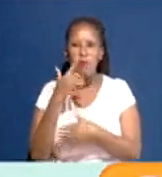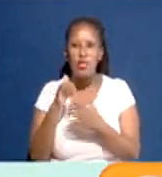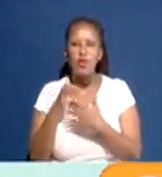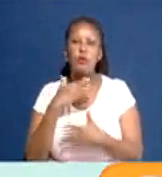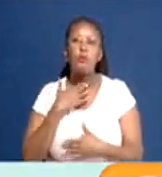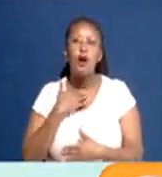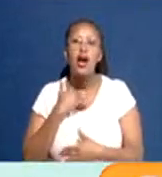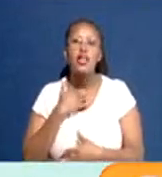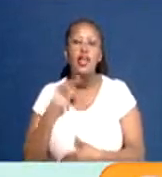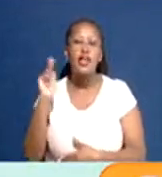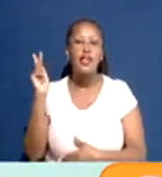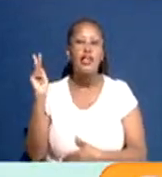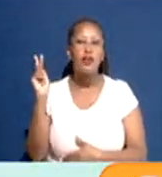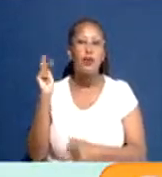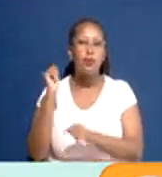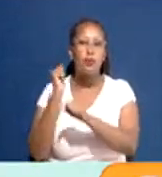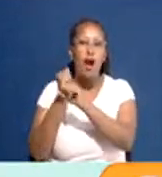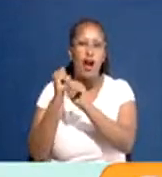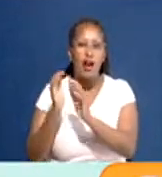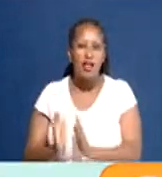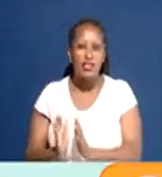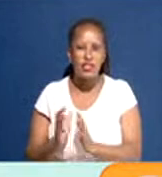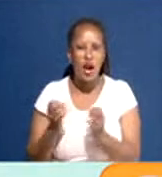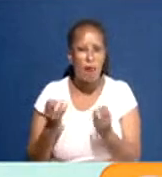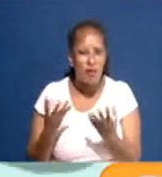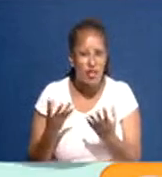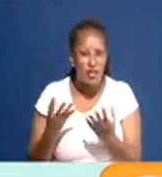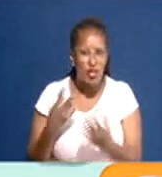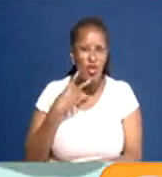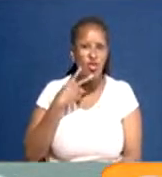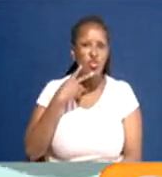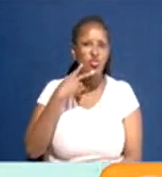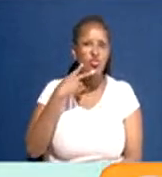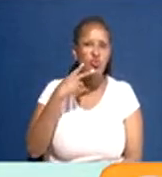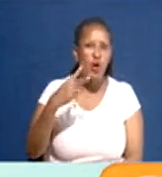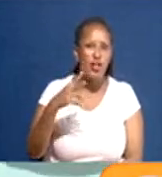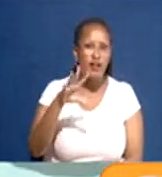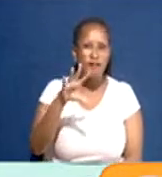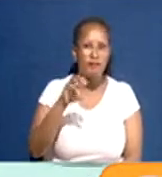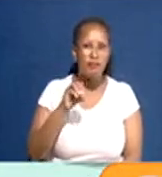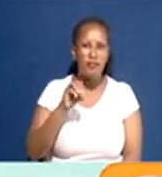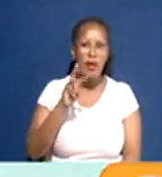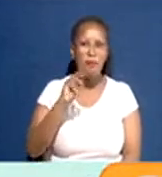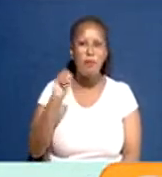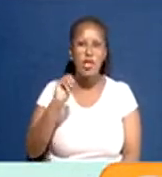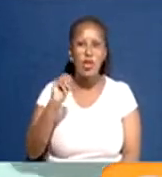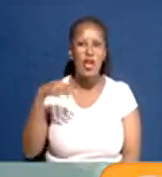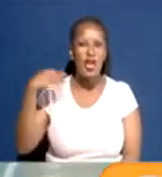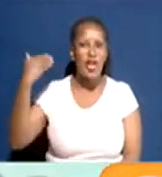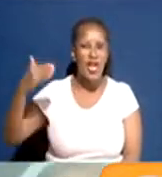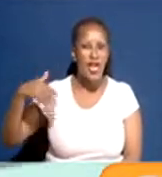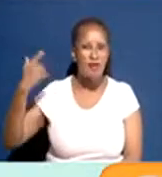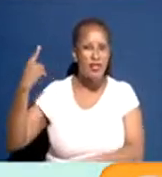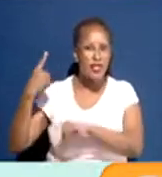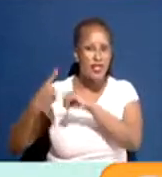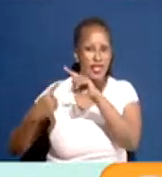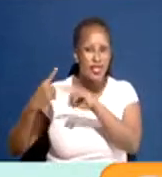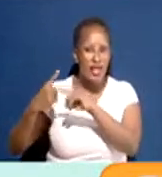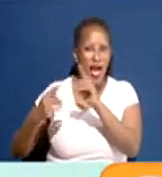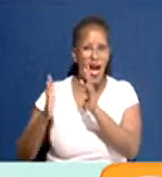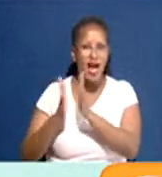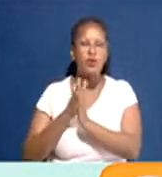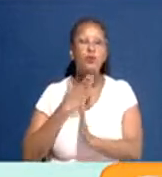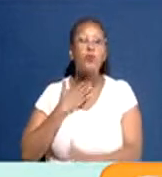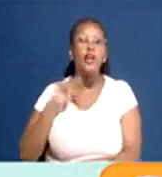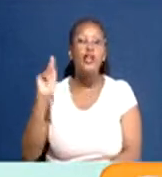wanahitaji wafanyikazi milioni 250 kila mwaka Ujerumani, na wanataka wa